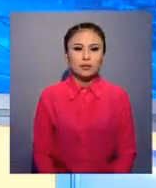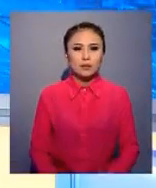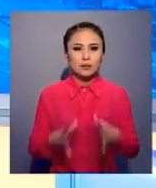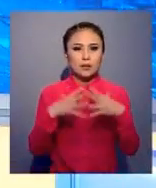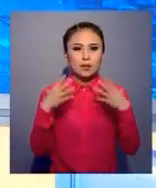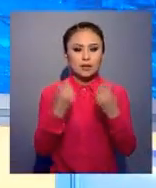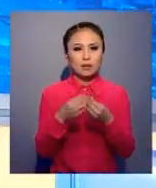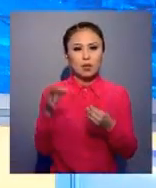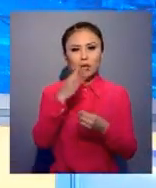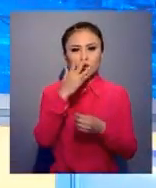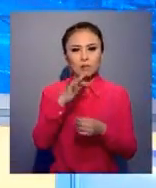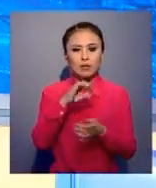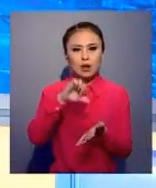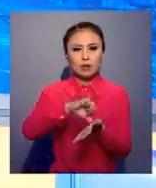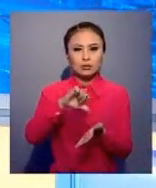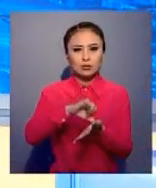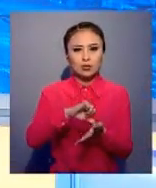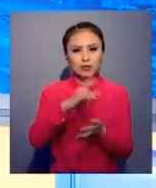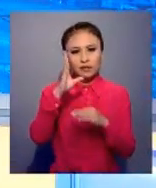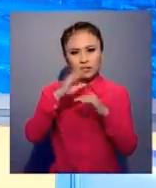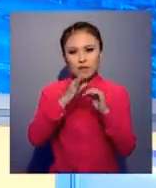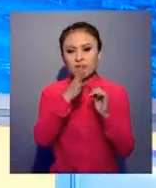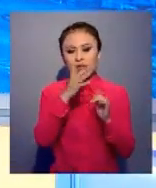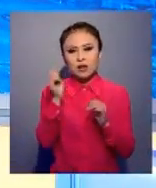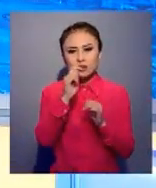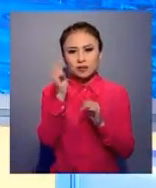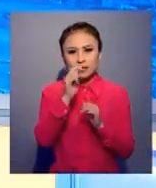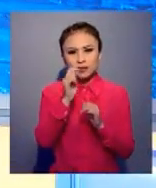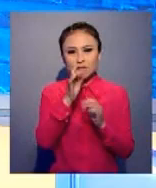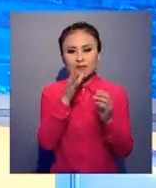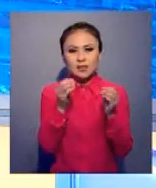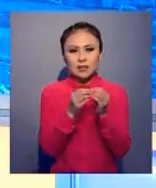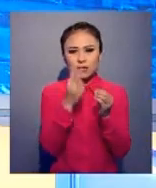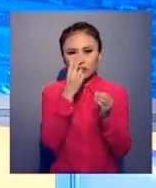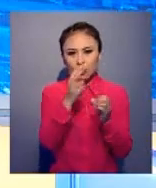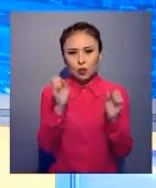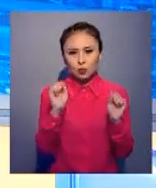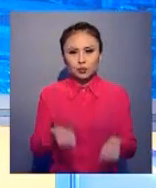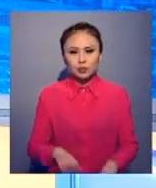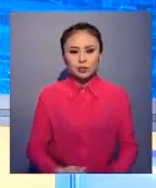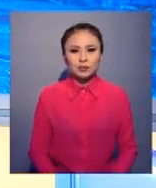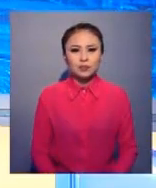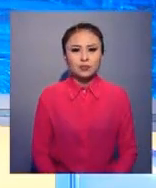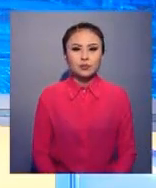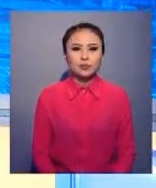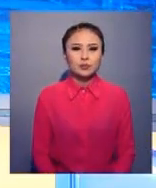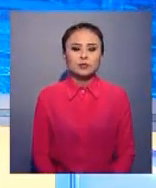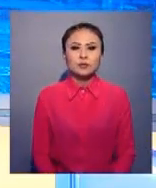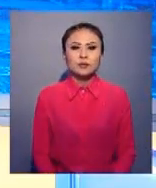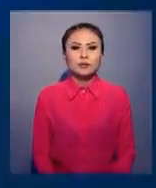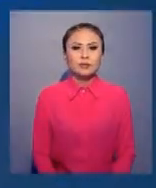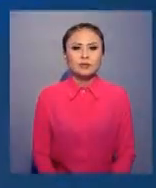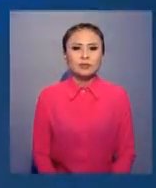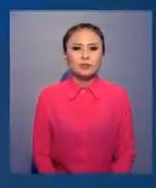Мерейлі отбасы ұлттық байқауының толық нұсқасын осы жексенбіде сағат 22:00-де Хабар арнасынан көре аласыздар.